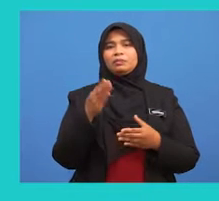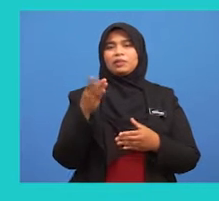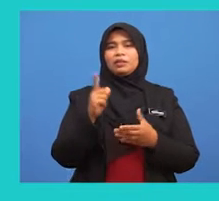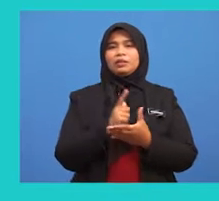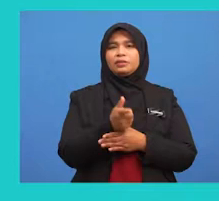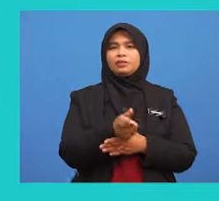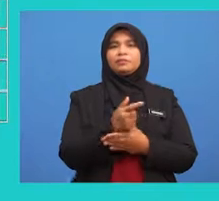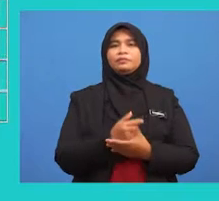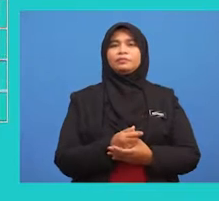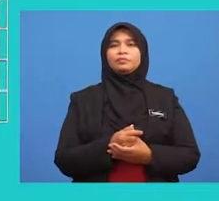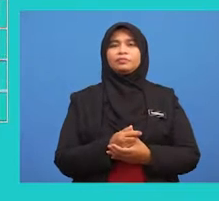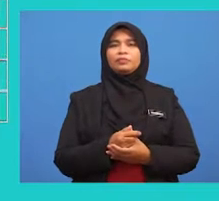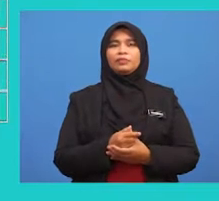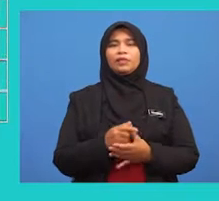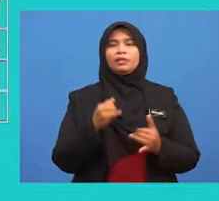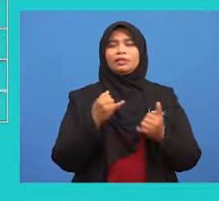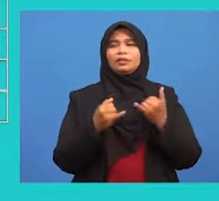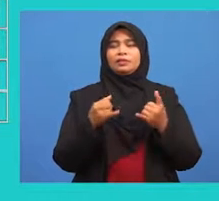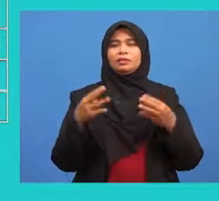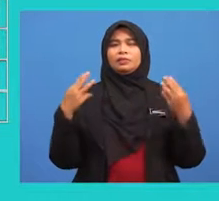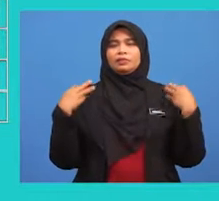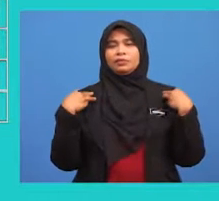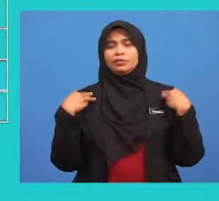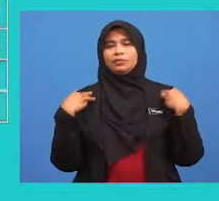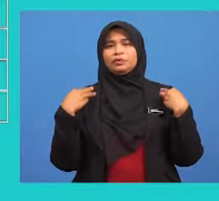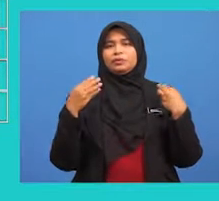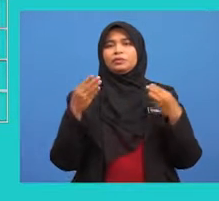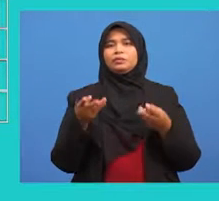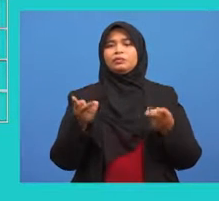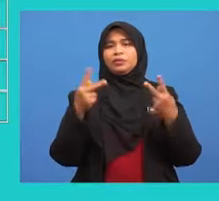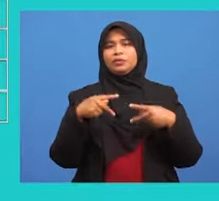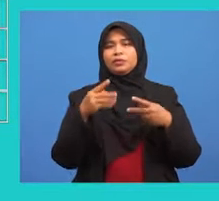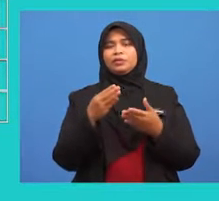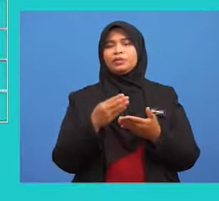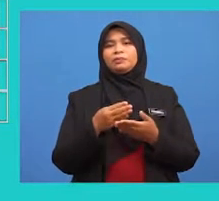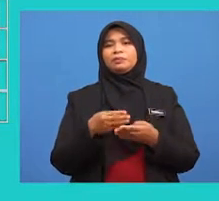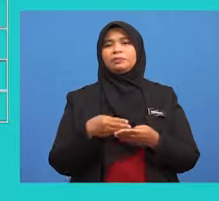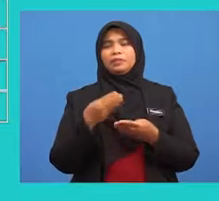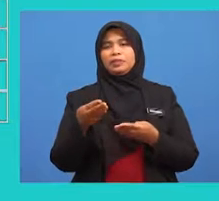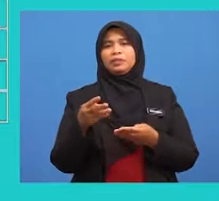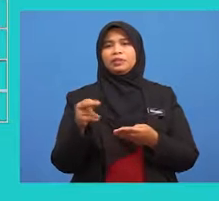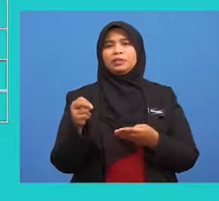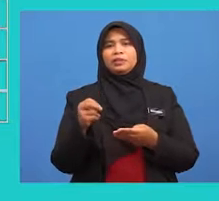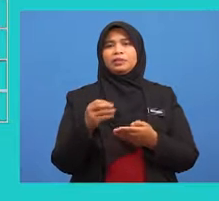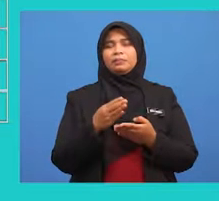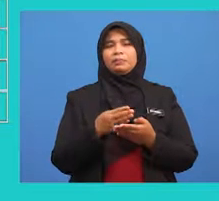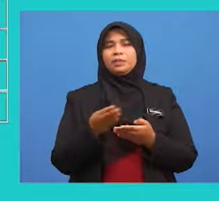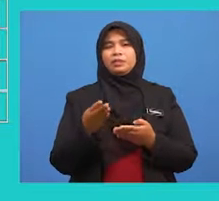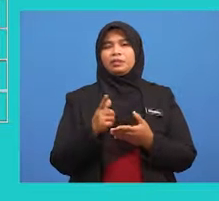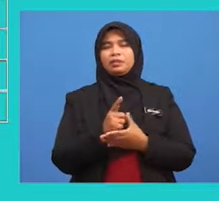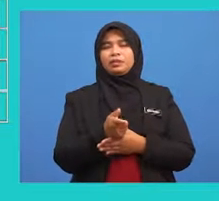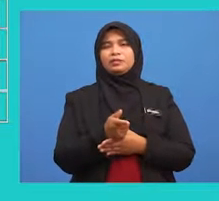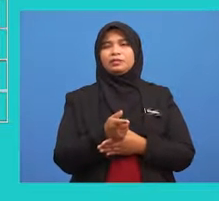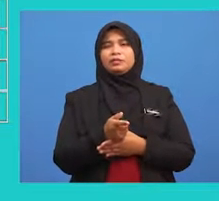tambahan, jika wujudnya pulangan belian bahan langsung dan caj-caj tambahan yang